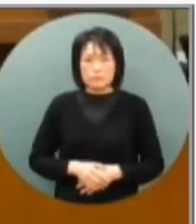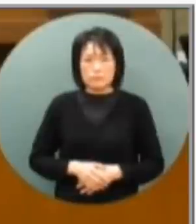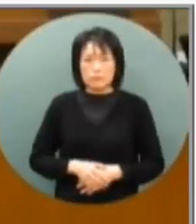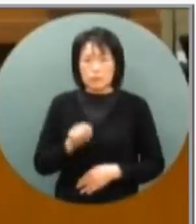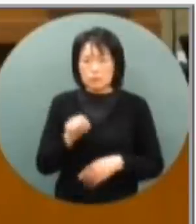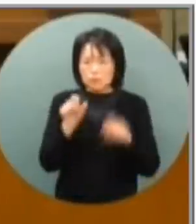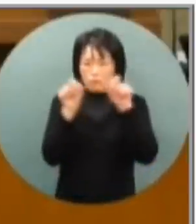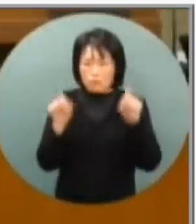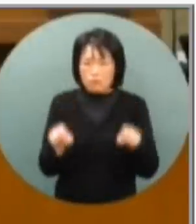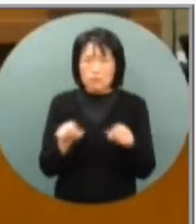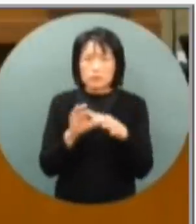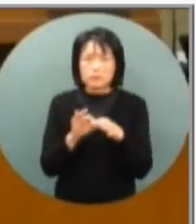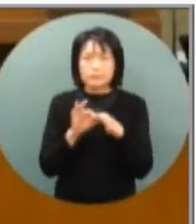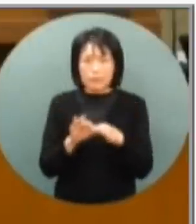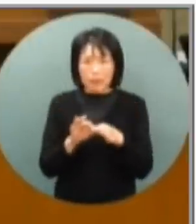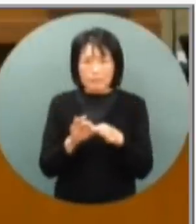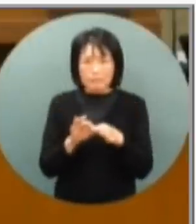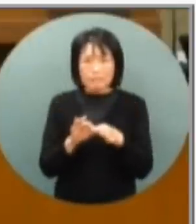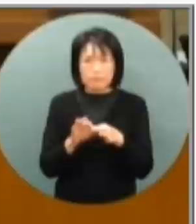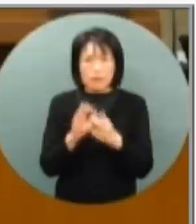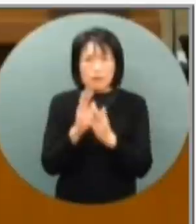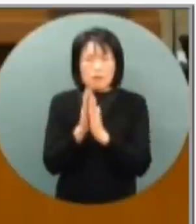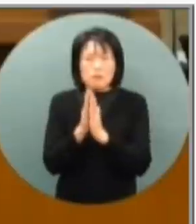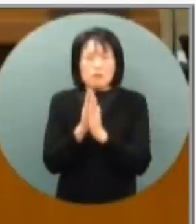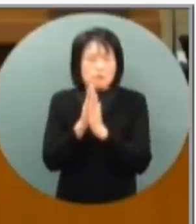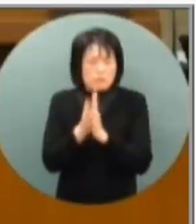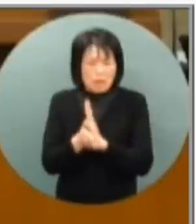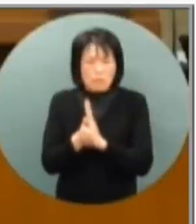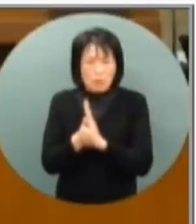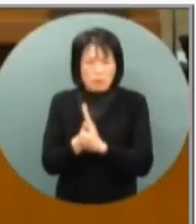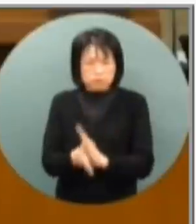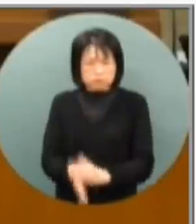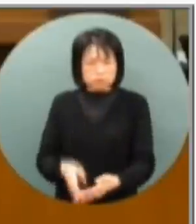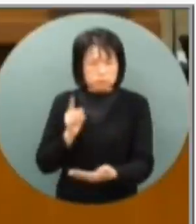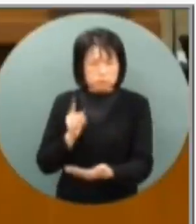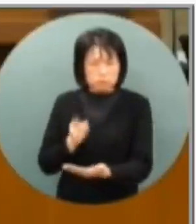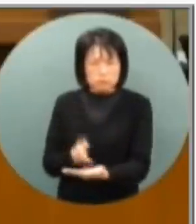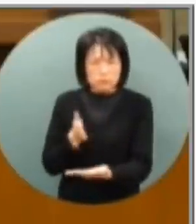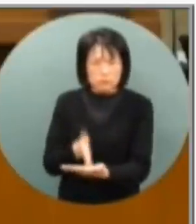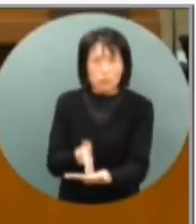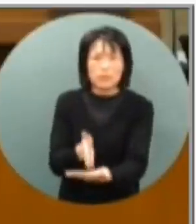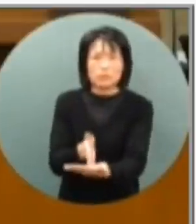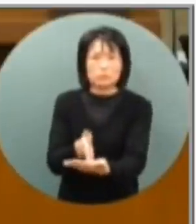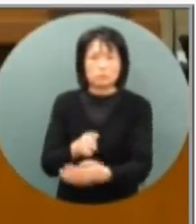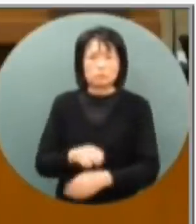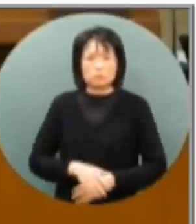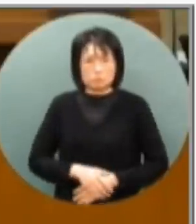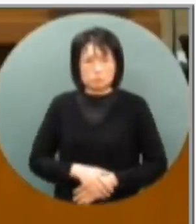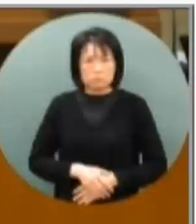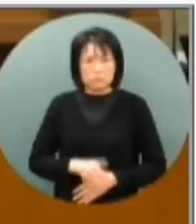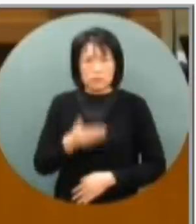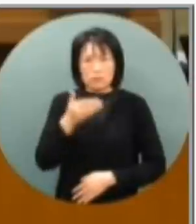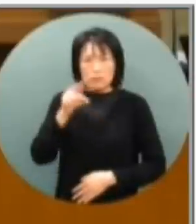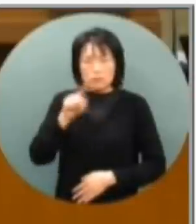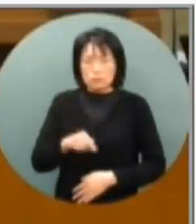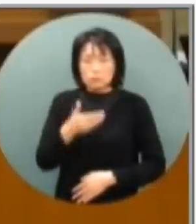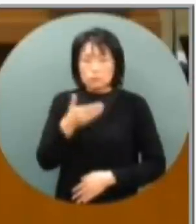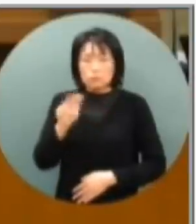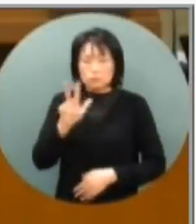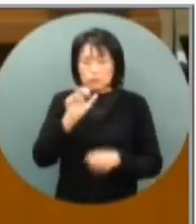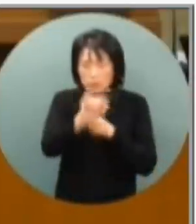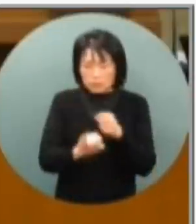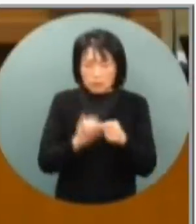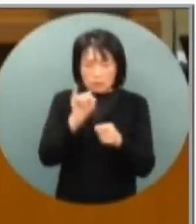ては私どもも抗議をするわけでございますけども、なんせGoogle みたいなサイト上でされているわけですよ